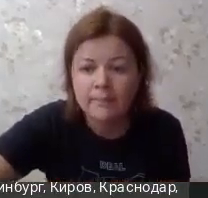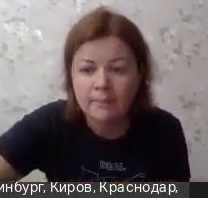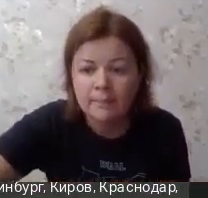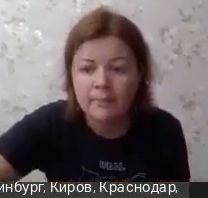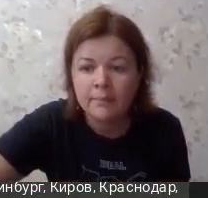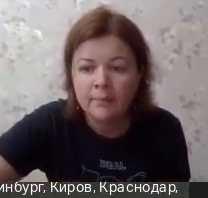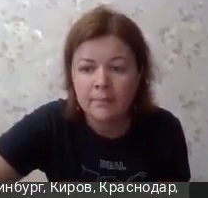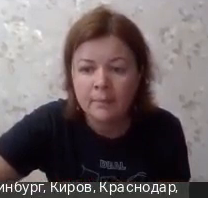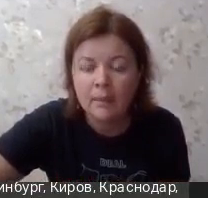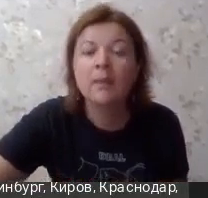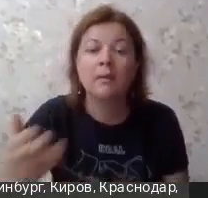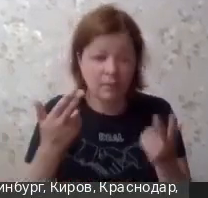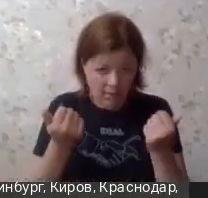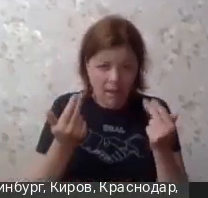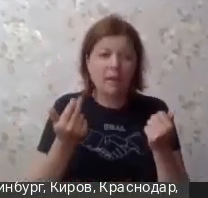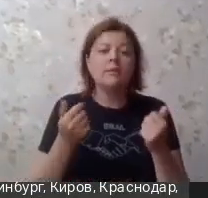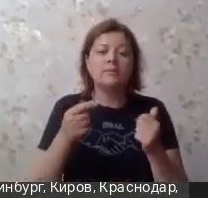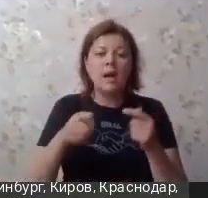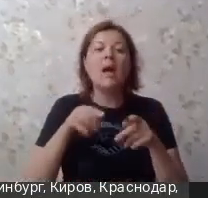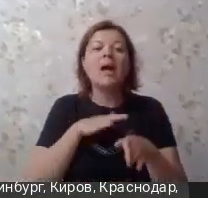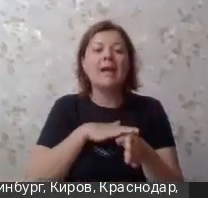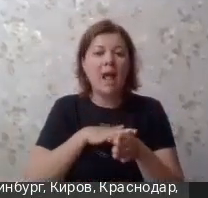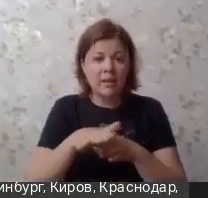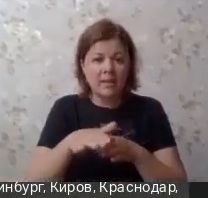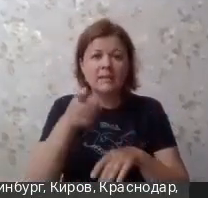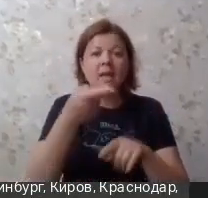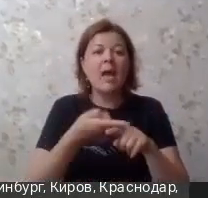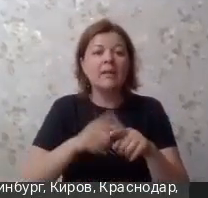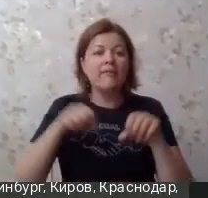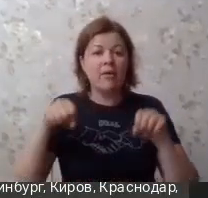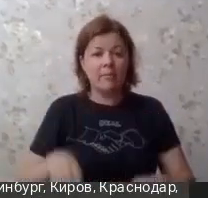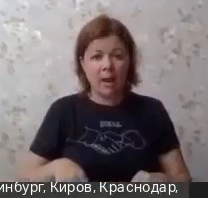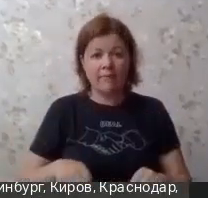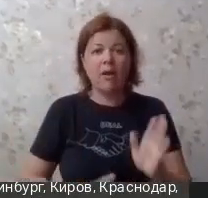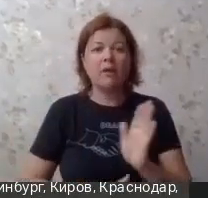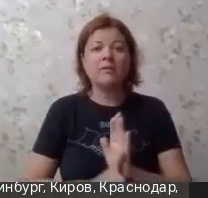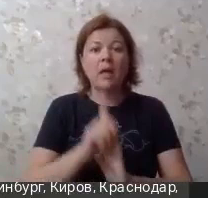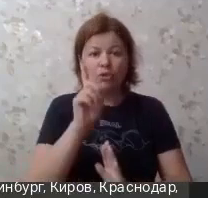реализация данного права начнет работать с 1 января